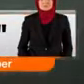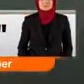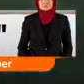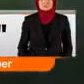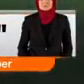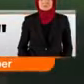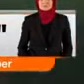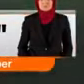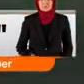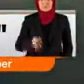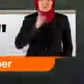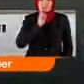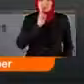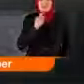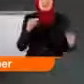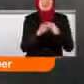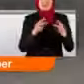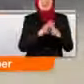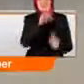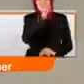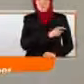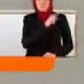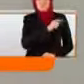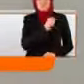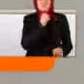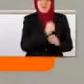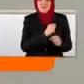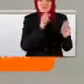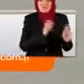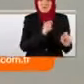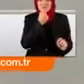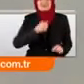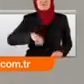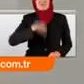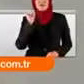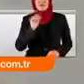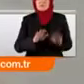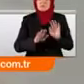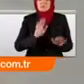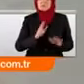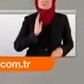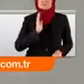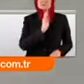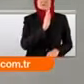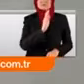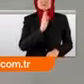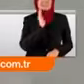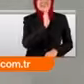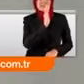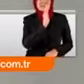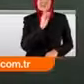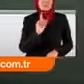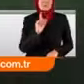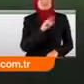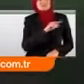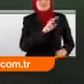yapmayın sonunda da trafik polisinin görevini yapmasına izin vermeden hızı basıp gitti giderken de Gereğini yap